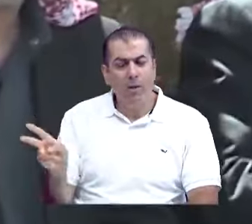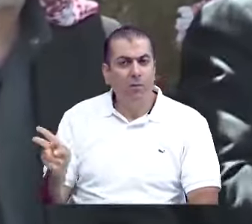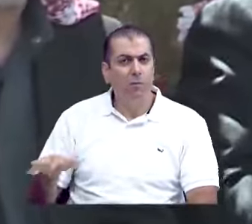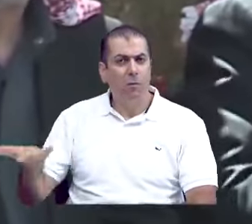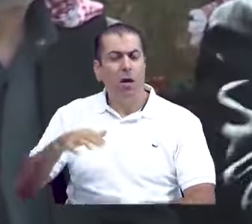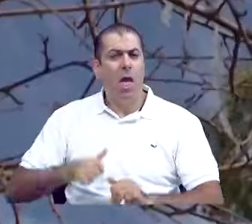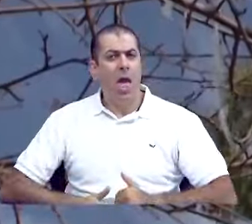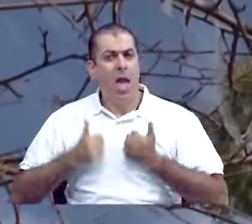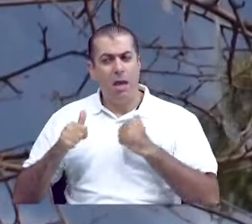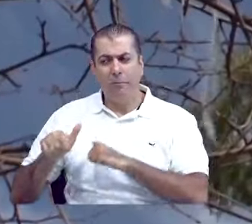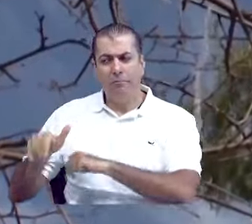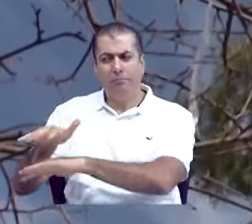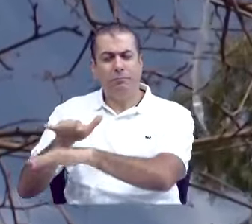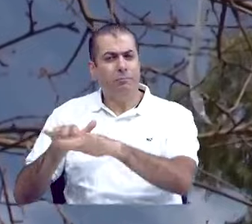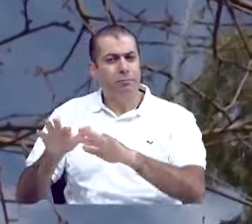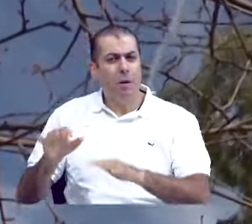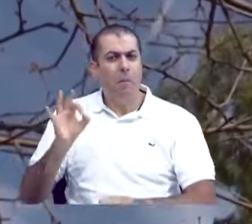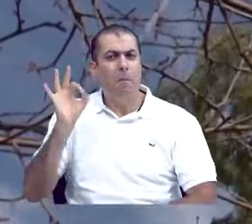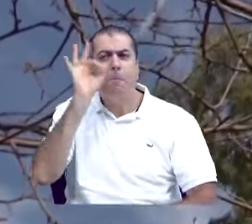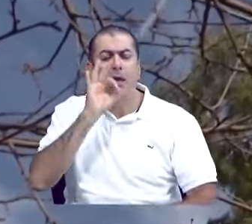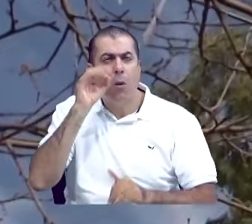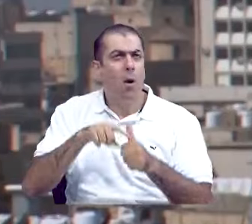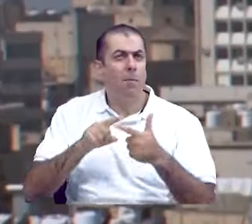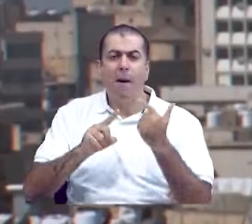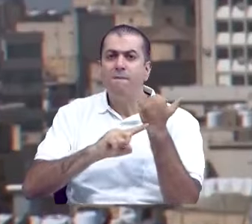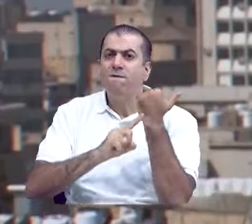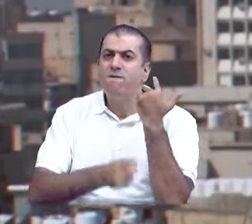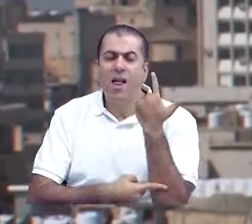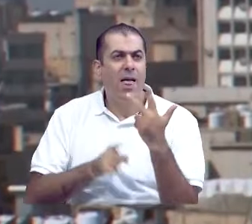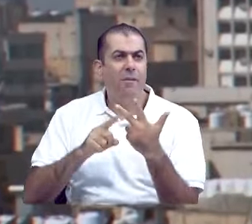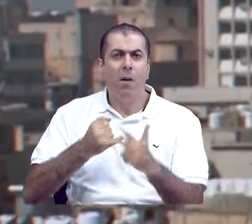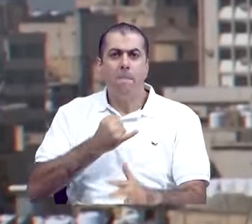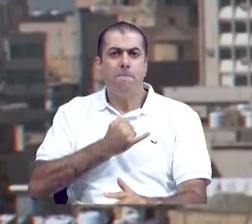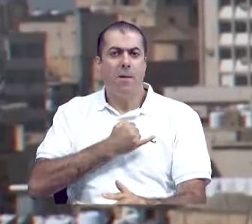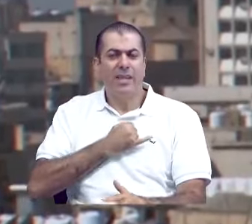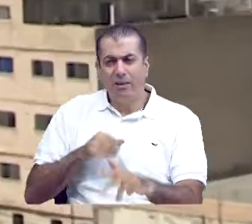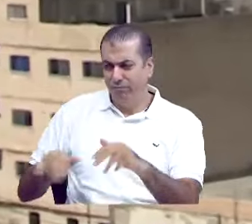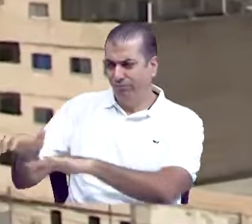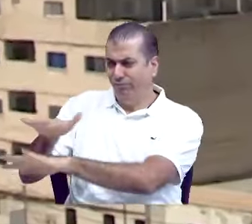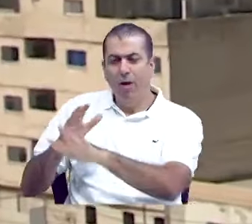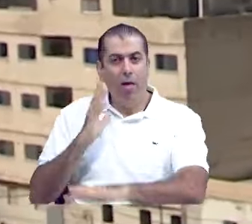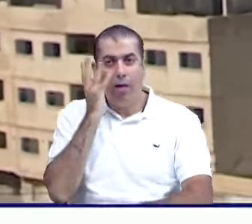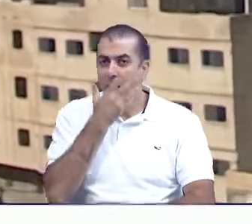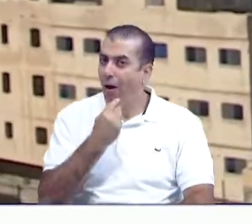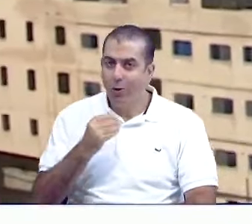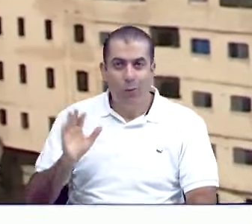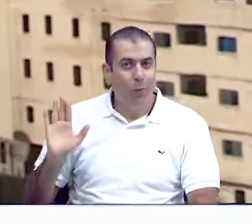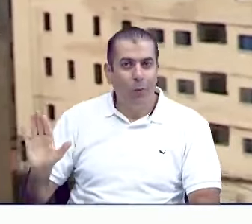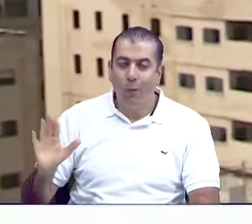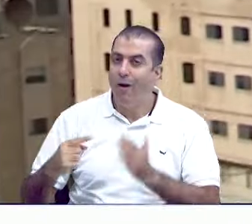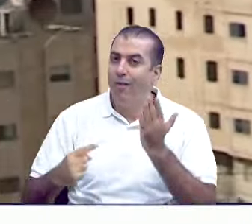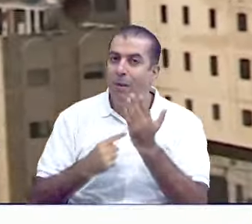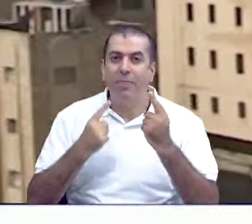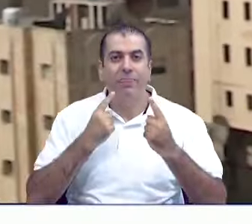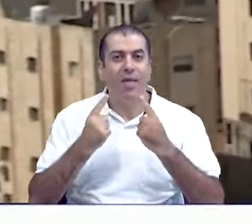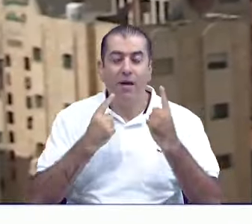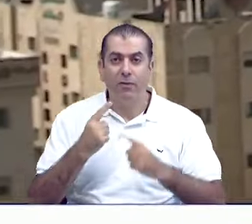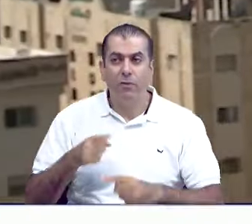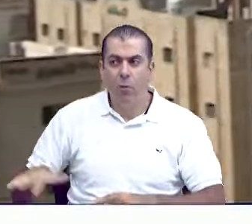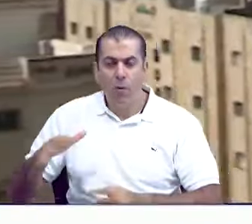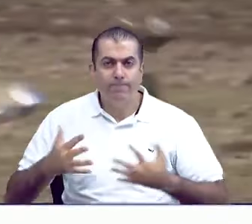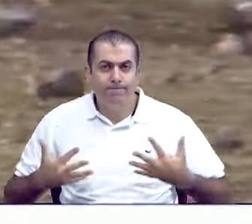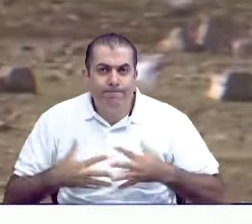السكان من خلفيات ريفيه وبدويه وحضريه في تناغم هذا التنوع يطفي على المحافظه طابعا فريدا من التماسك